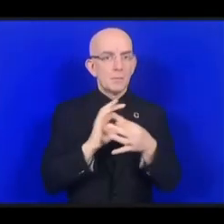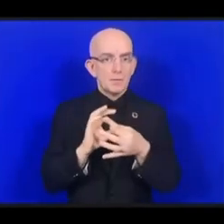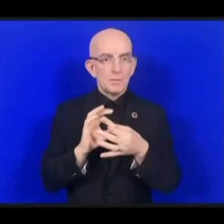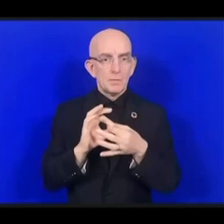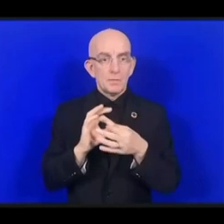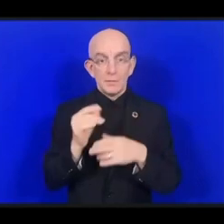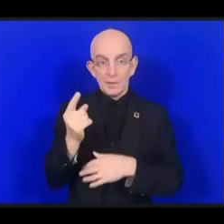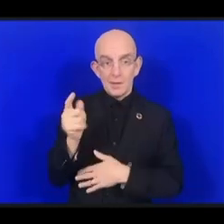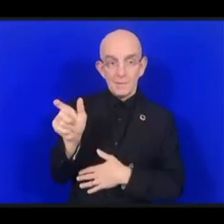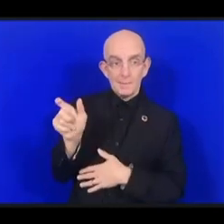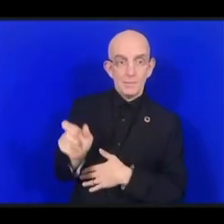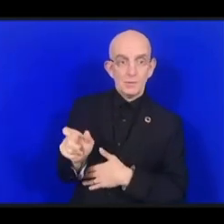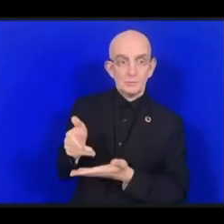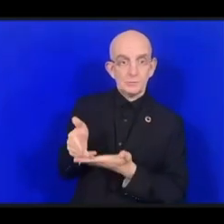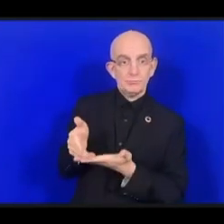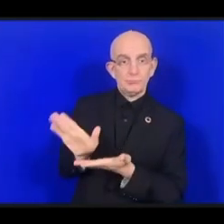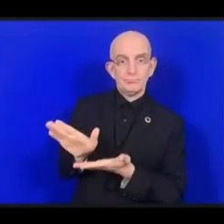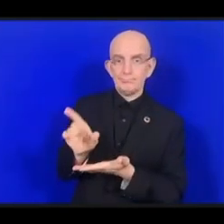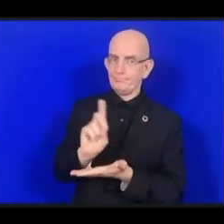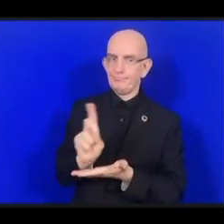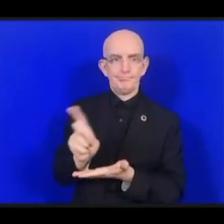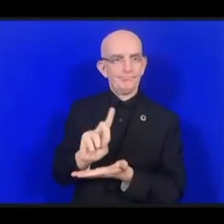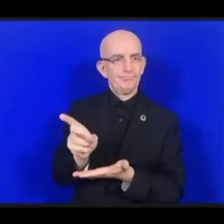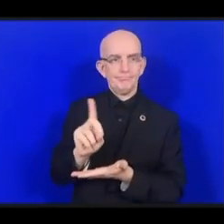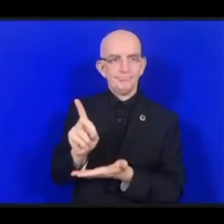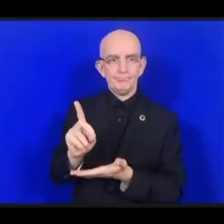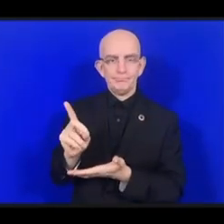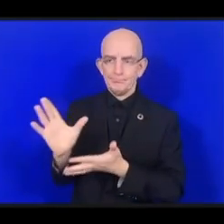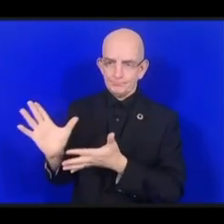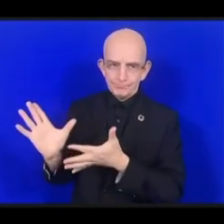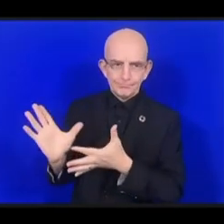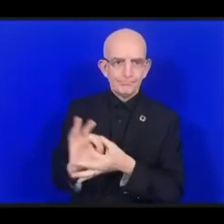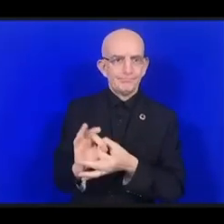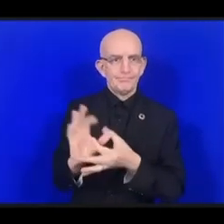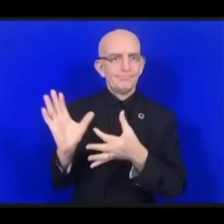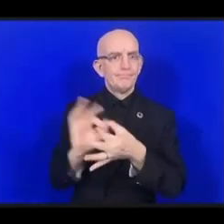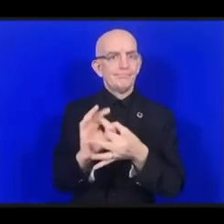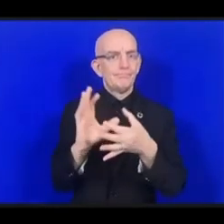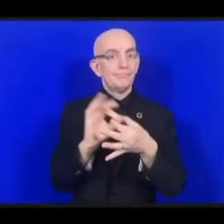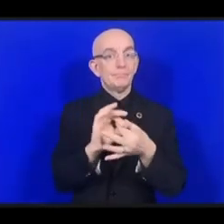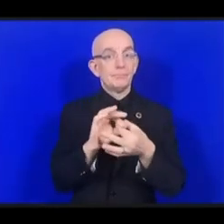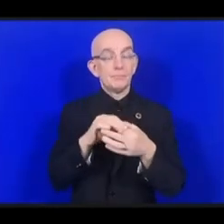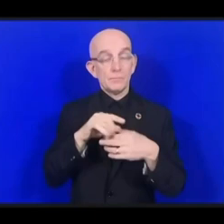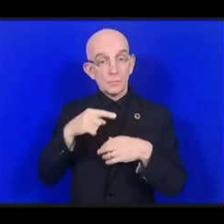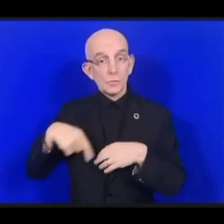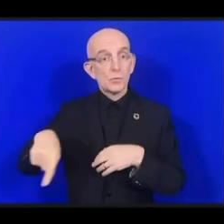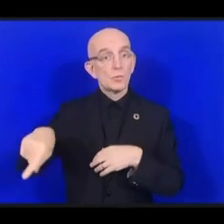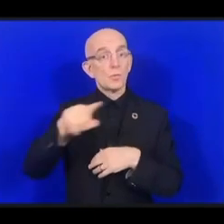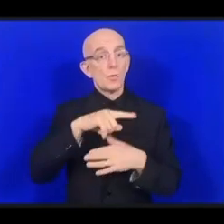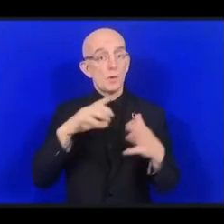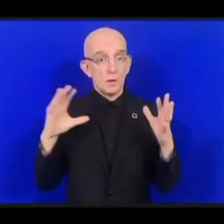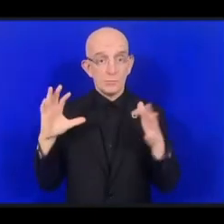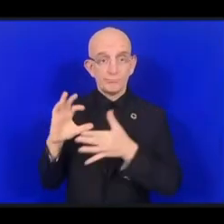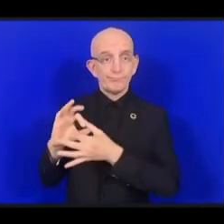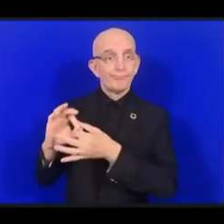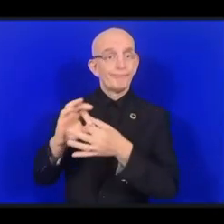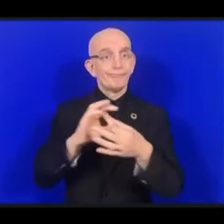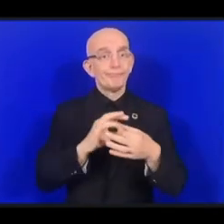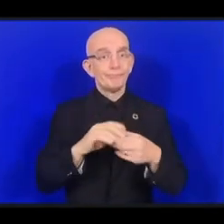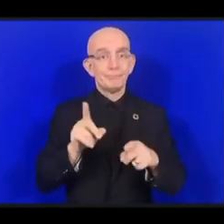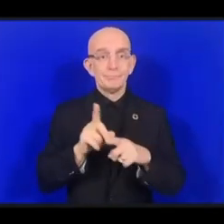寄り添い後押しする絆になったらと願う次第でありますそれはまさにインターネットの